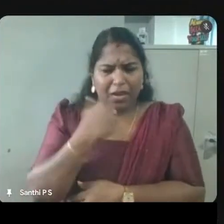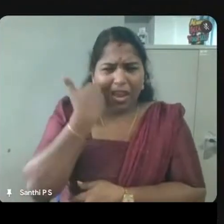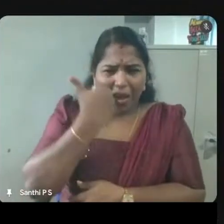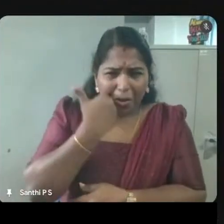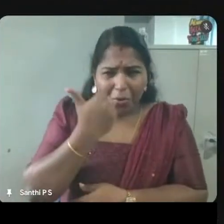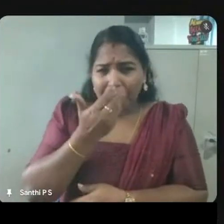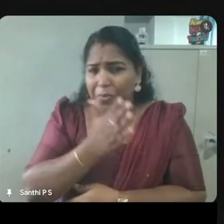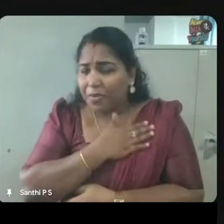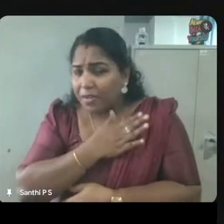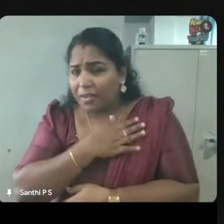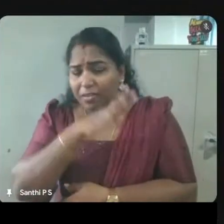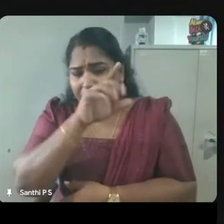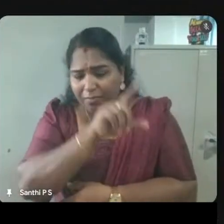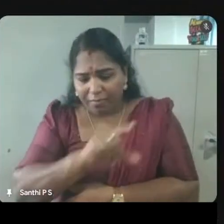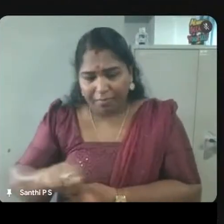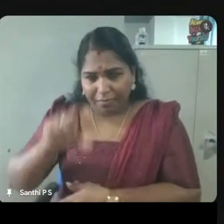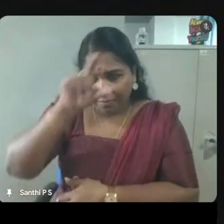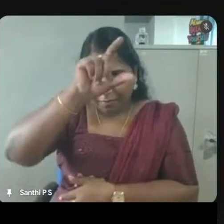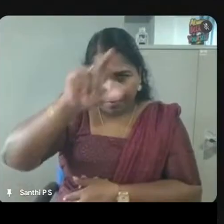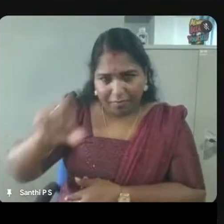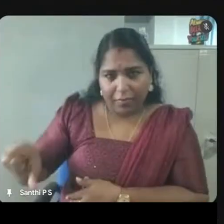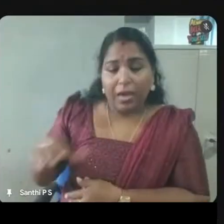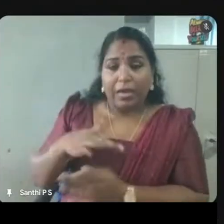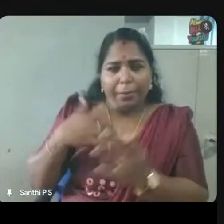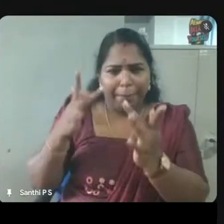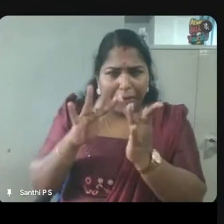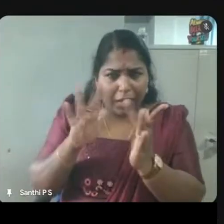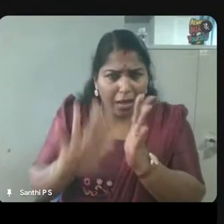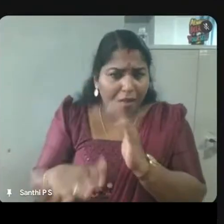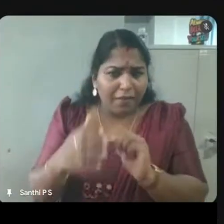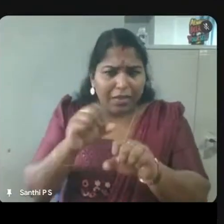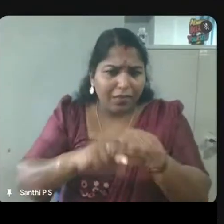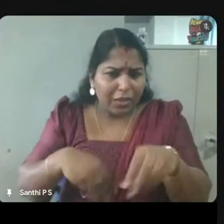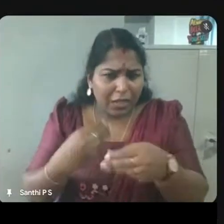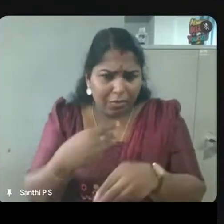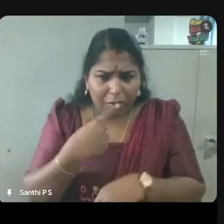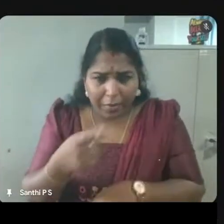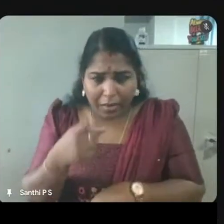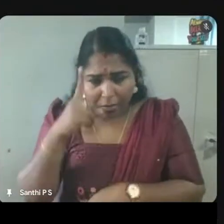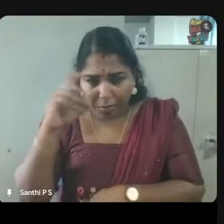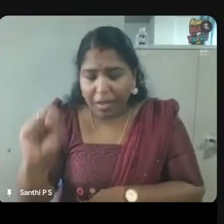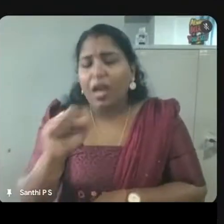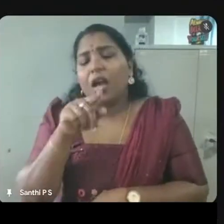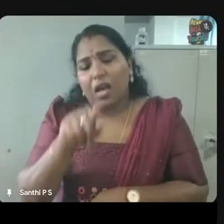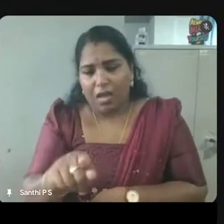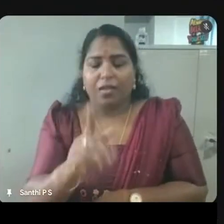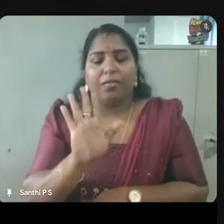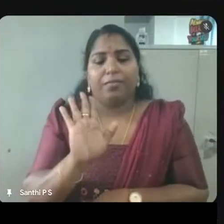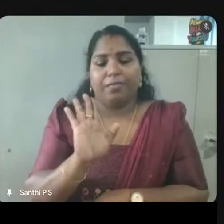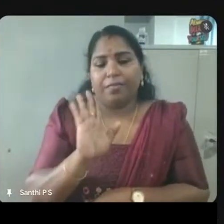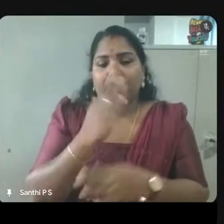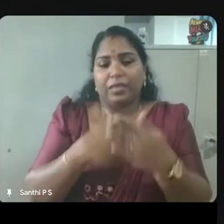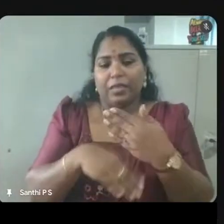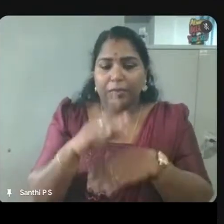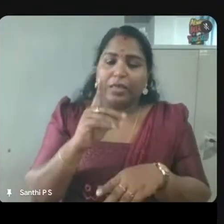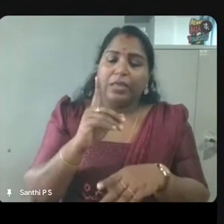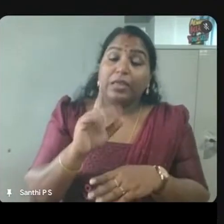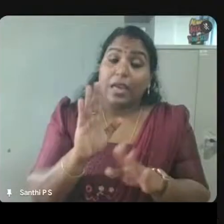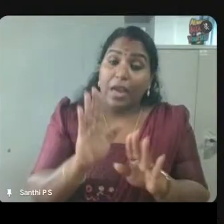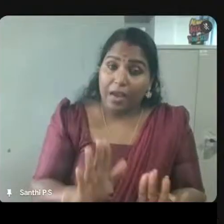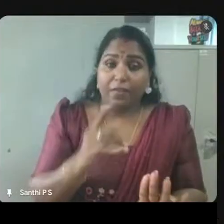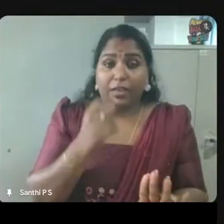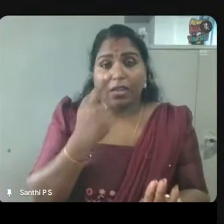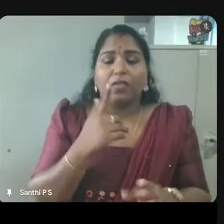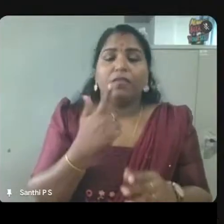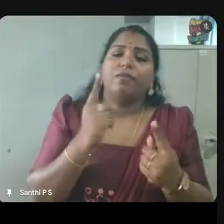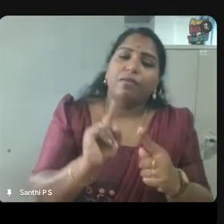എന്നുള്ള കാര്യങ്ങളെല്ലാം അസസ് ചെയ്തിട്ടാണ് അവർ ചെയ്യുന്നത്. സോ ഡിസബിലിറ്റി ഉണ്ടോ ഇല്ലയോ എന്ന് തിരിച്ചറിയാൻ നമ്മൾ ആദ്യം ഒരു ഡോക്ടറെ കാണണം, വിഷൻ ചെക്ക് ചെയ്യണം.